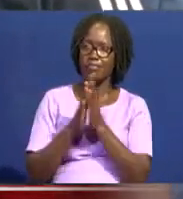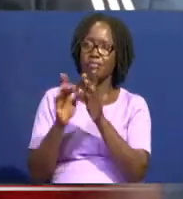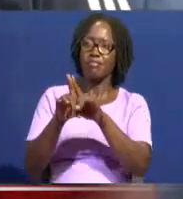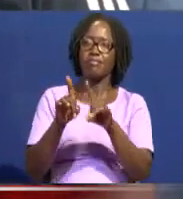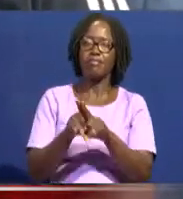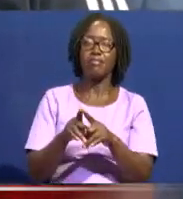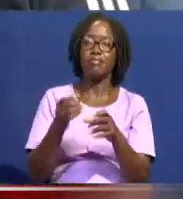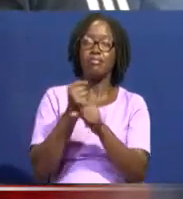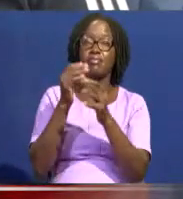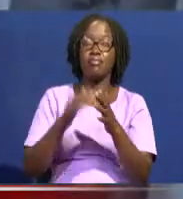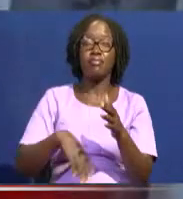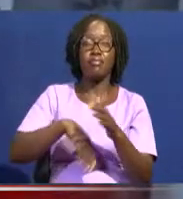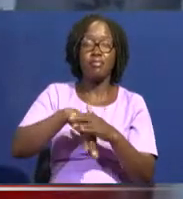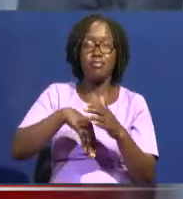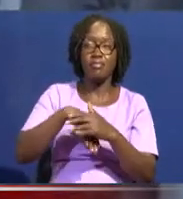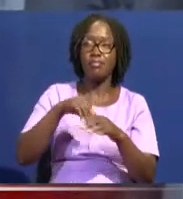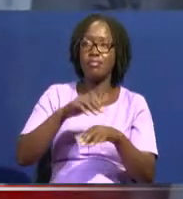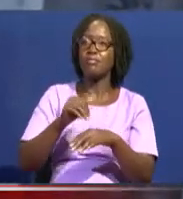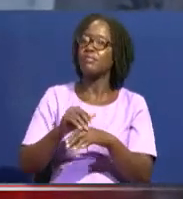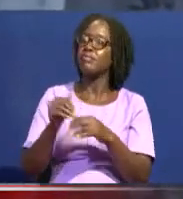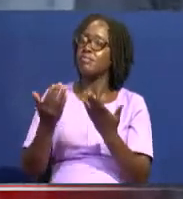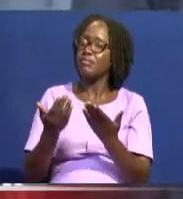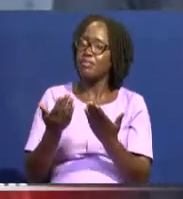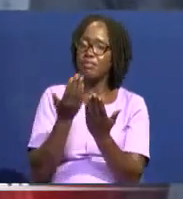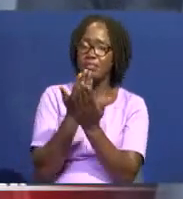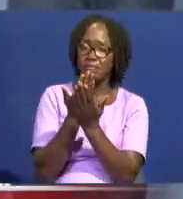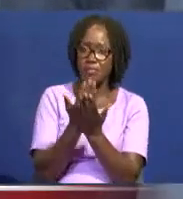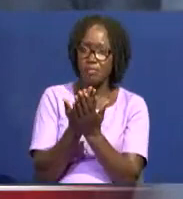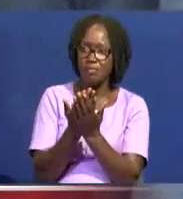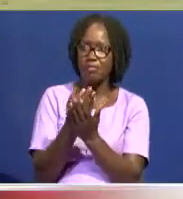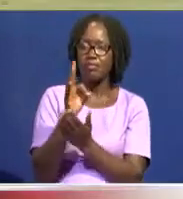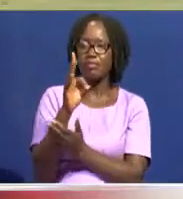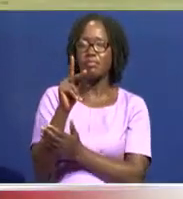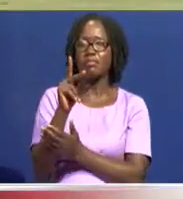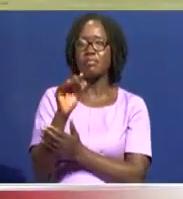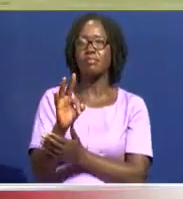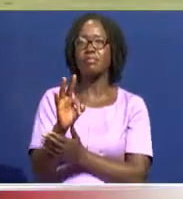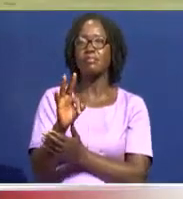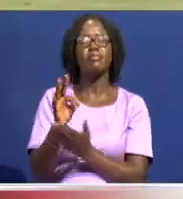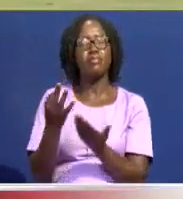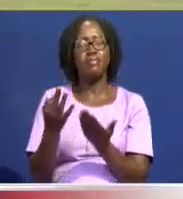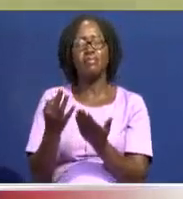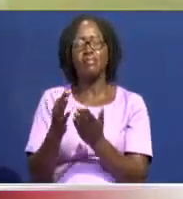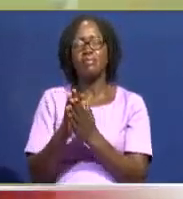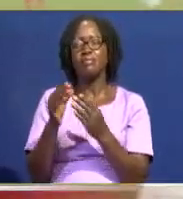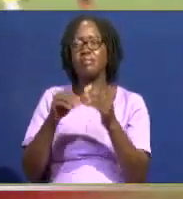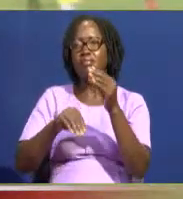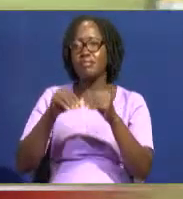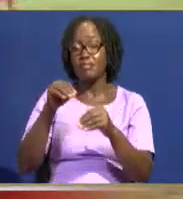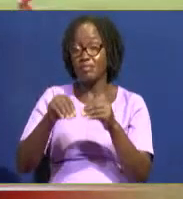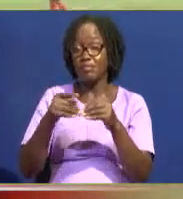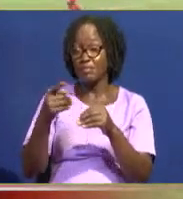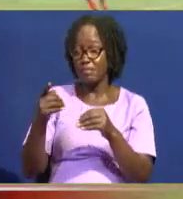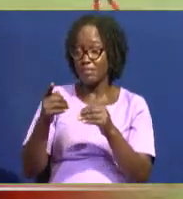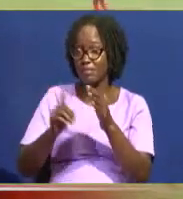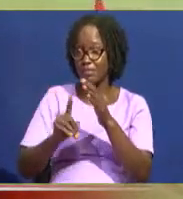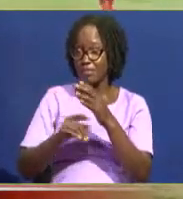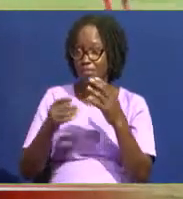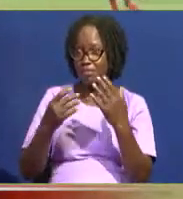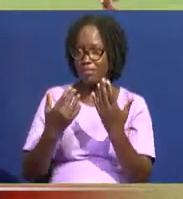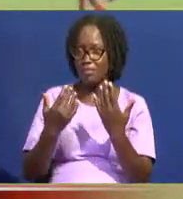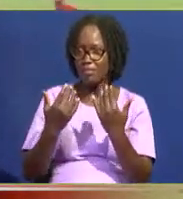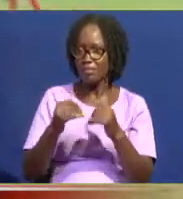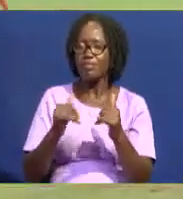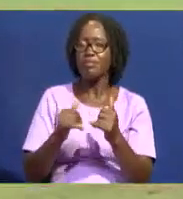wa soka humu nchini wametoa wito kwa wizara ya michezo kuingilia kati na kuhakikisha kuwa uchaguzi wa shirikisho la soka humu nchini